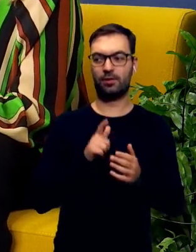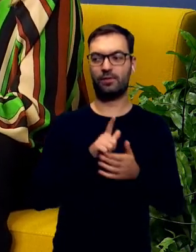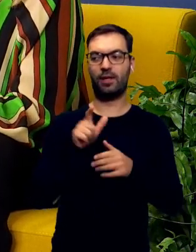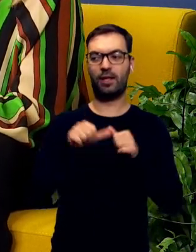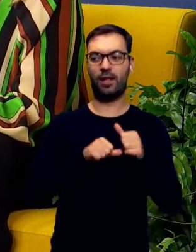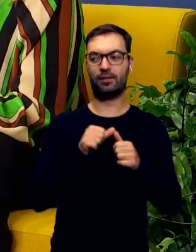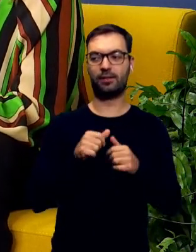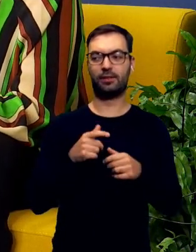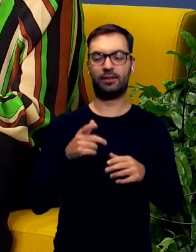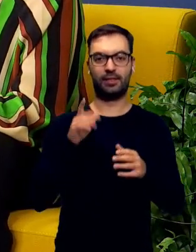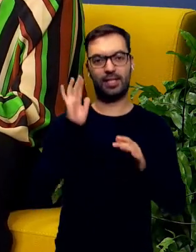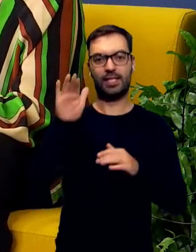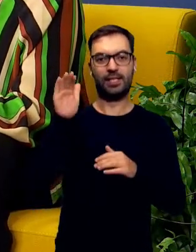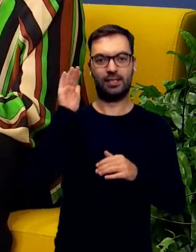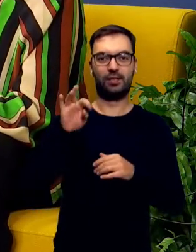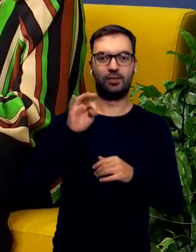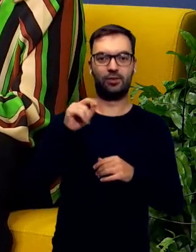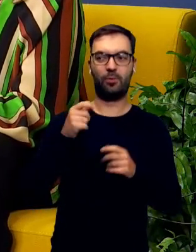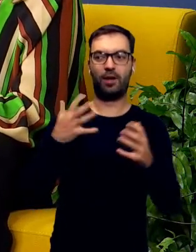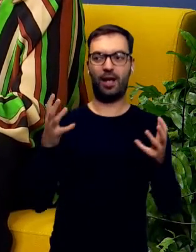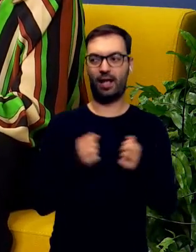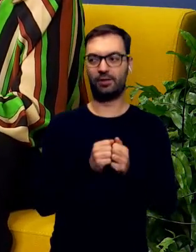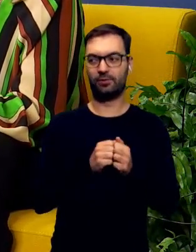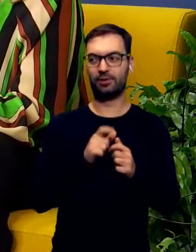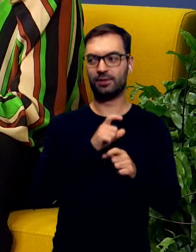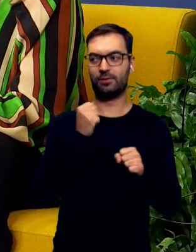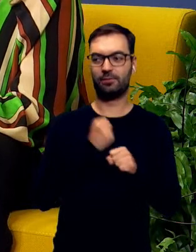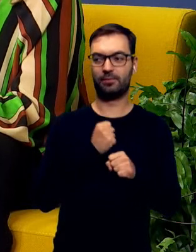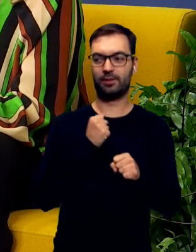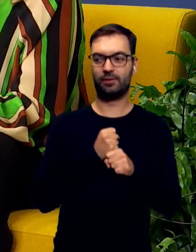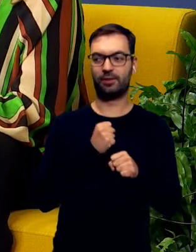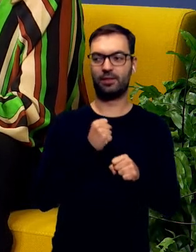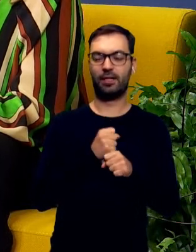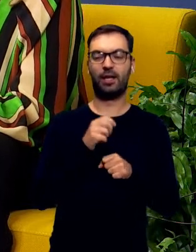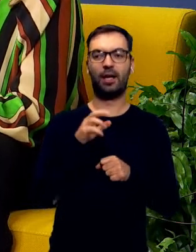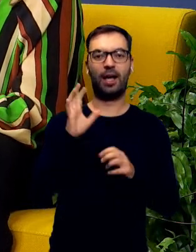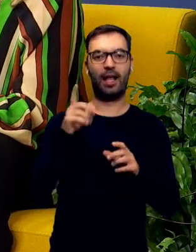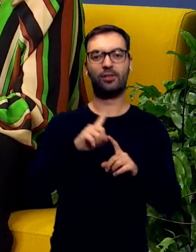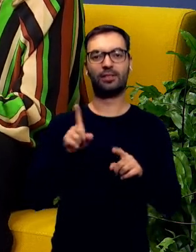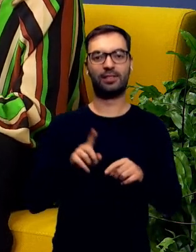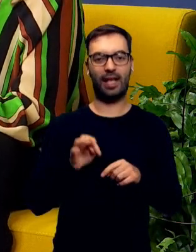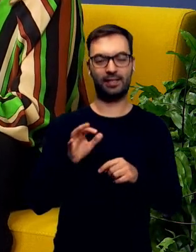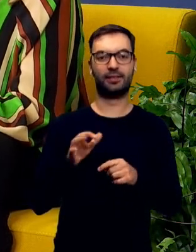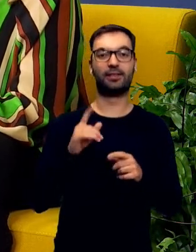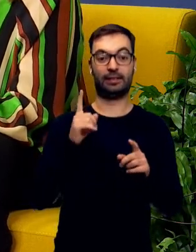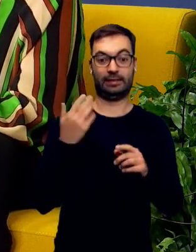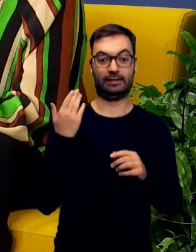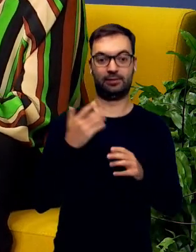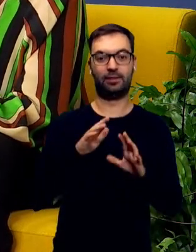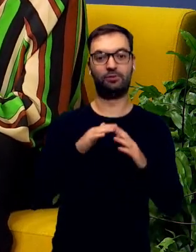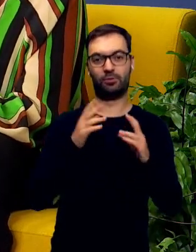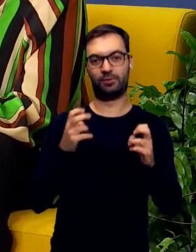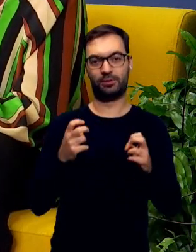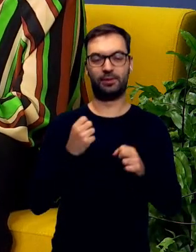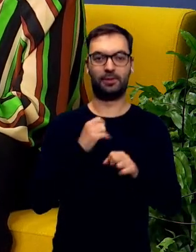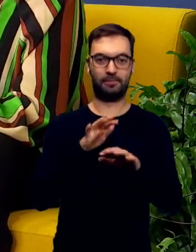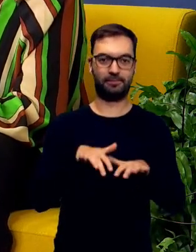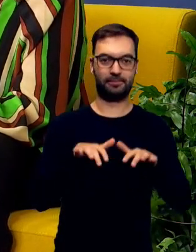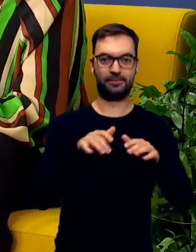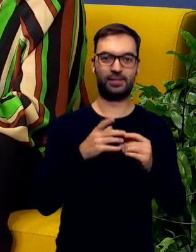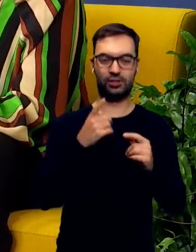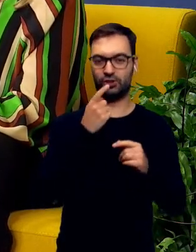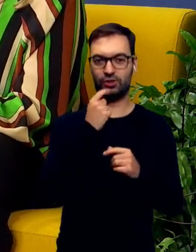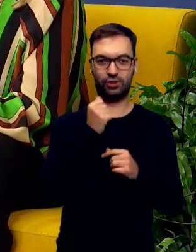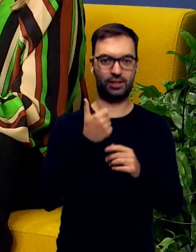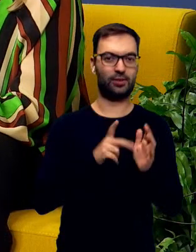12 lat dręczyłam ratowników Topru, nieustannie pracując w Radiu Z. Natomiast teraz od czasu, kiedy siedzę w domu właściwie i piszę, to